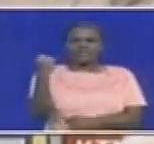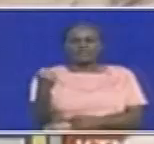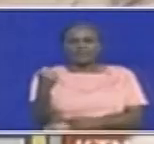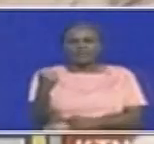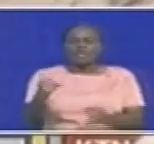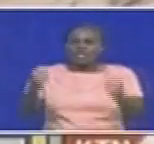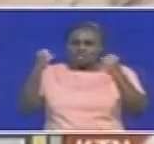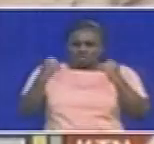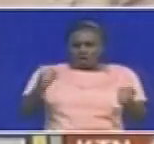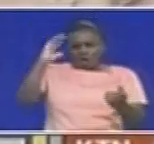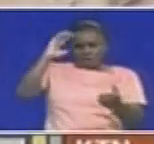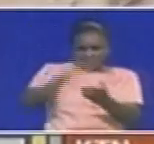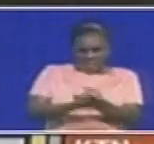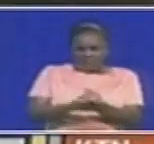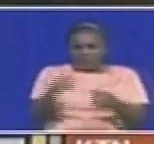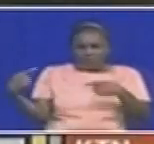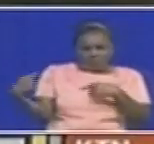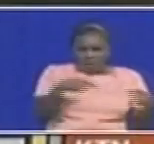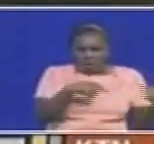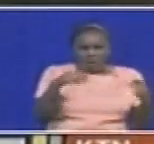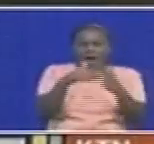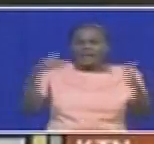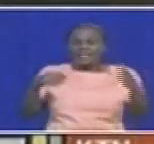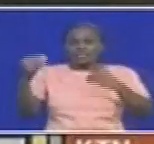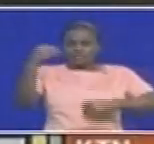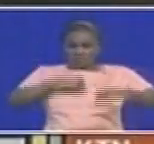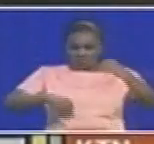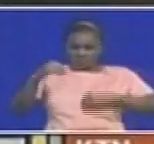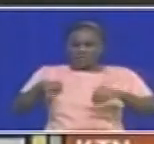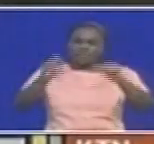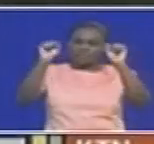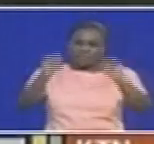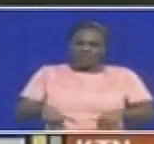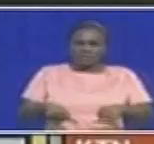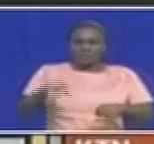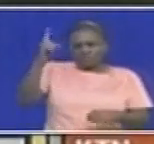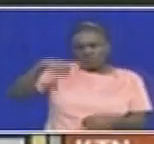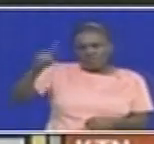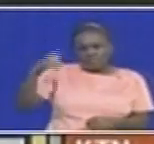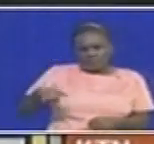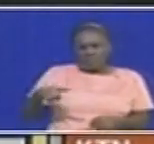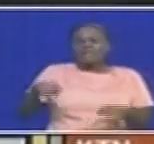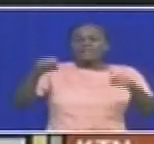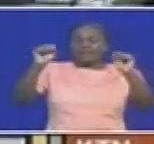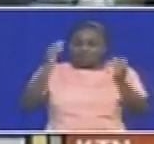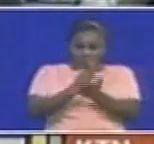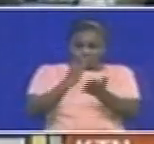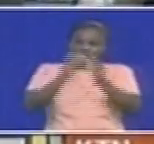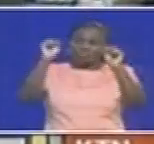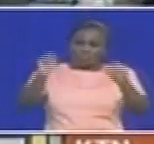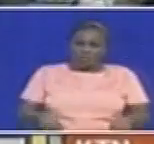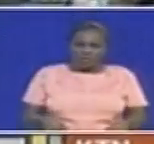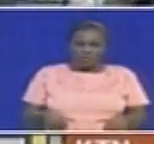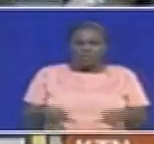a strong belief that the war against corruption is capable of being won and can indeed be won. Let